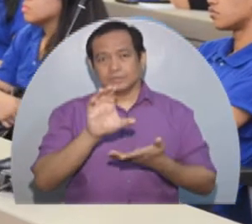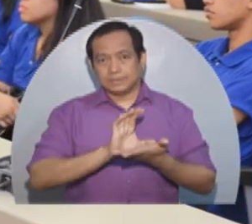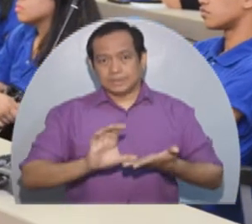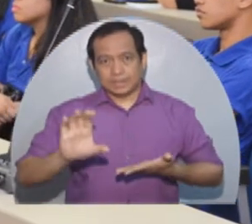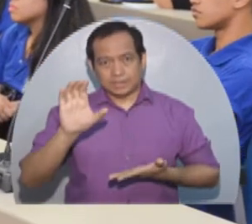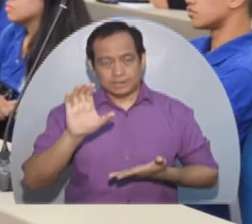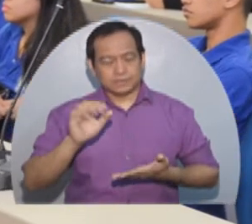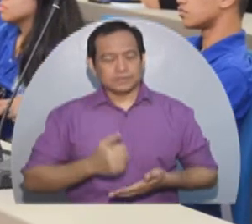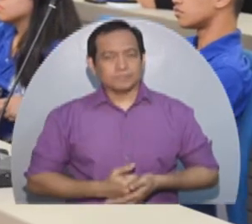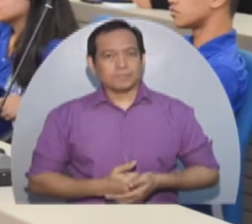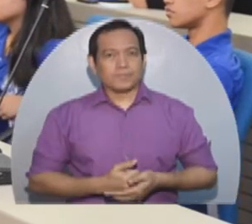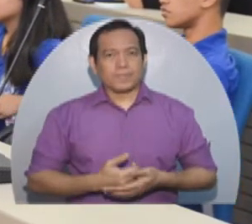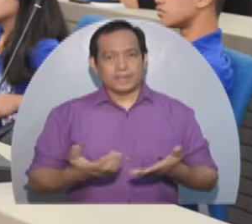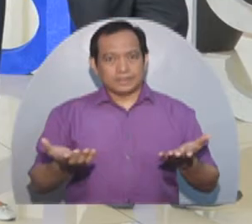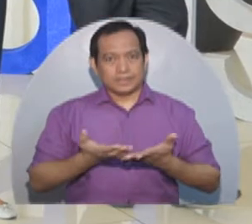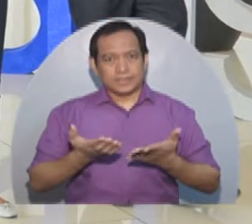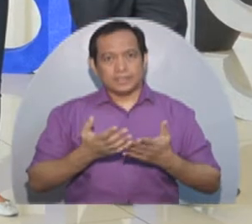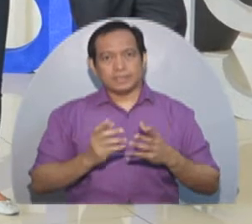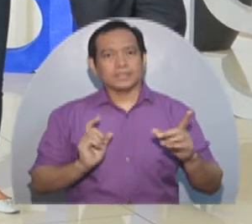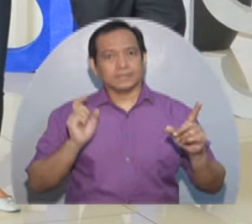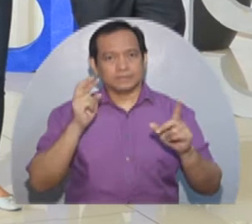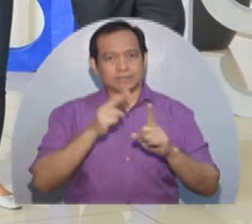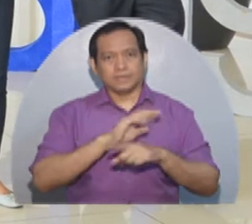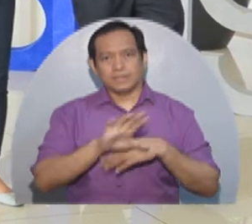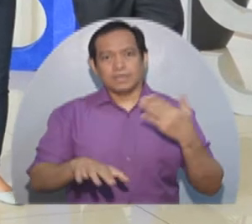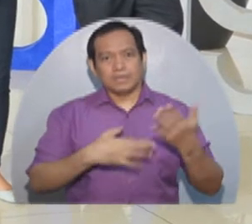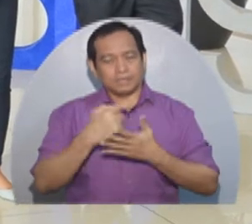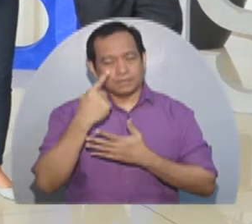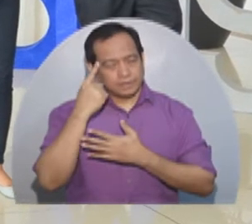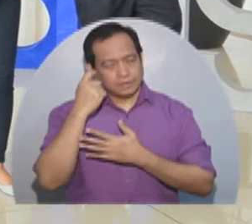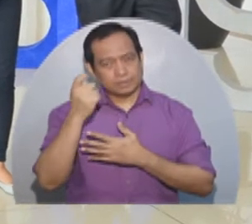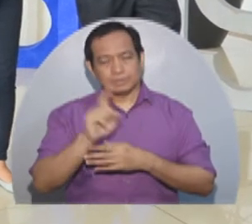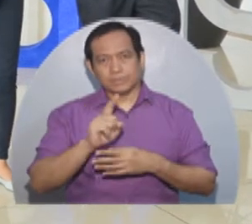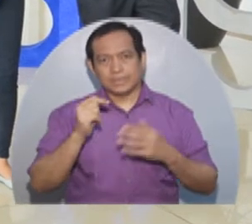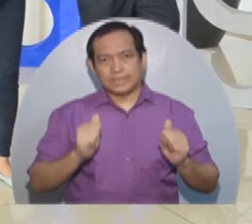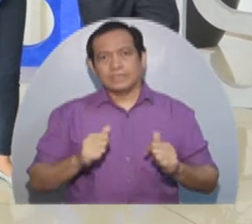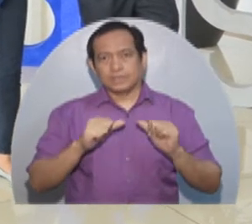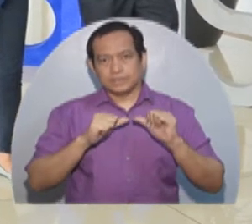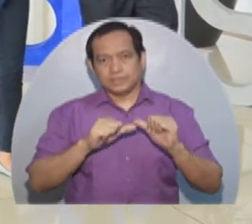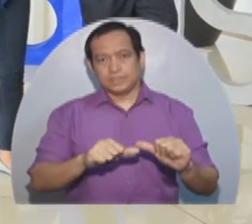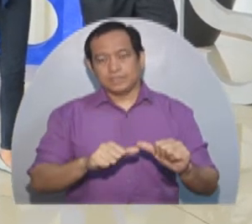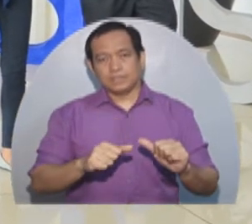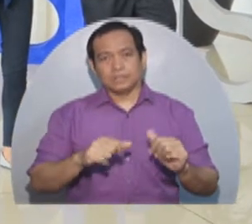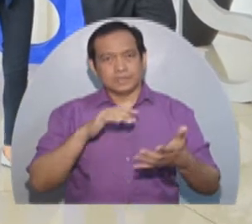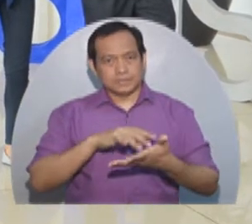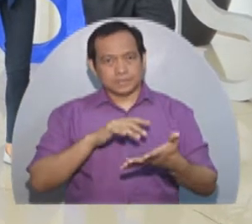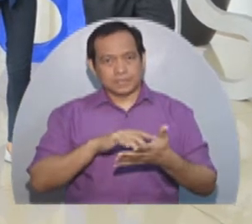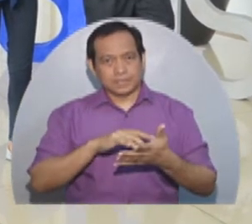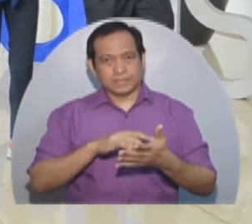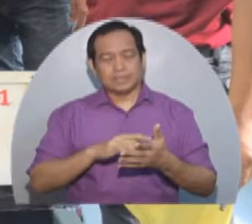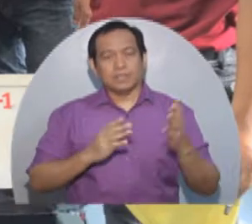na tumuntong sa kolehiyo. Dito ay abot nila ang kanilang mga pangarap kung saan maaari nilang ituloy ang